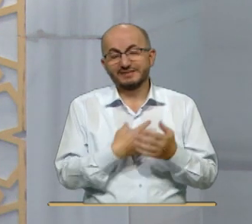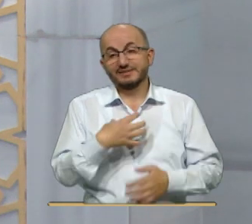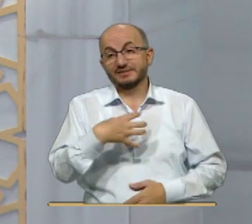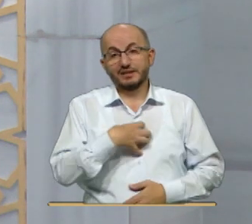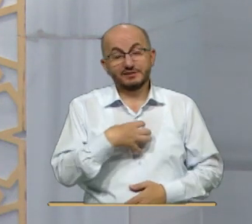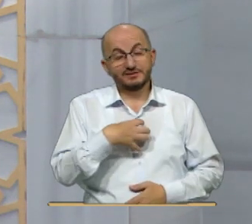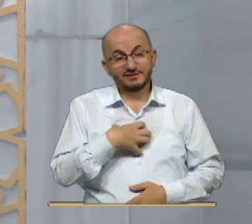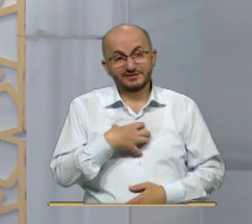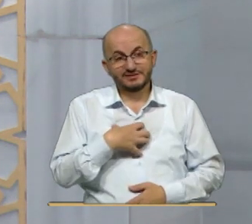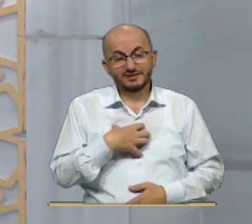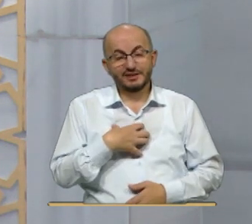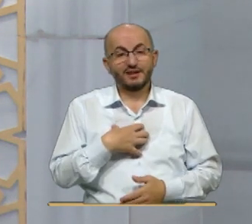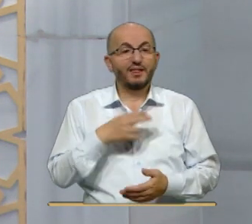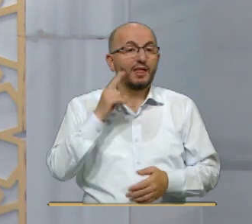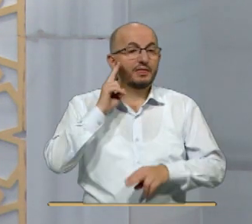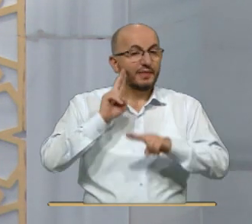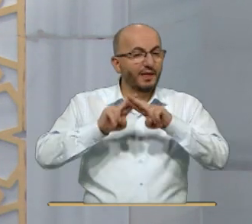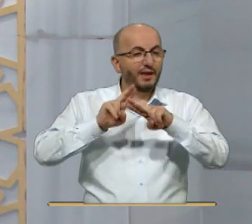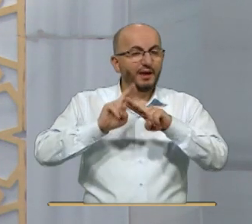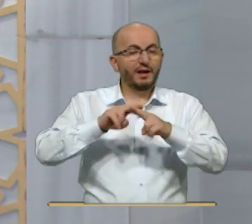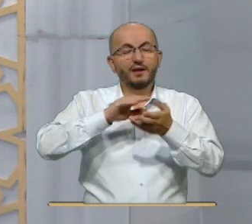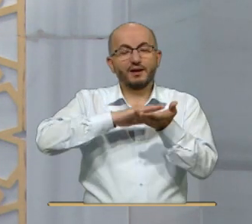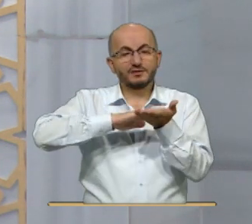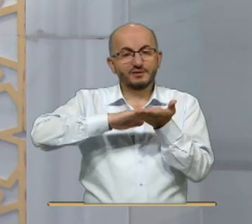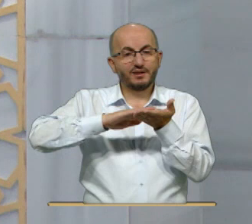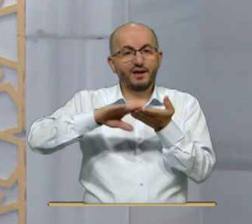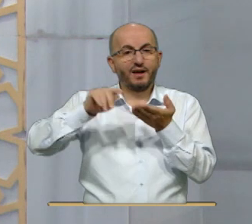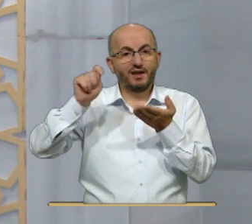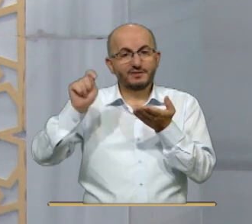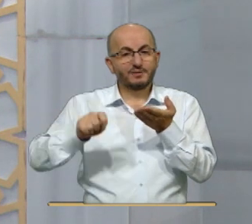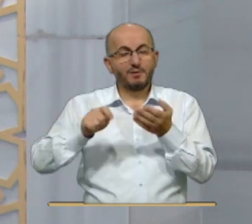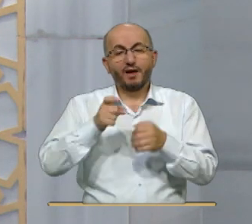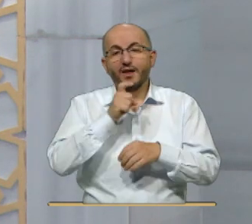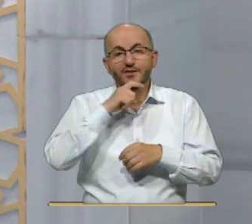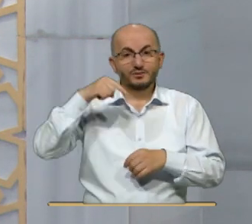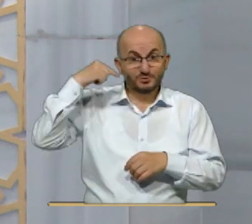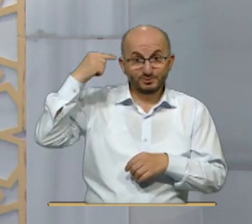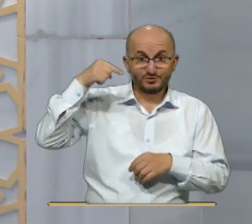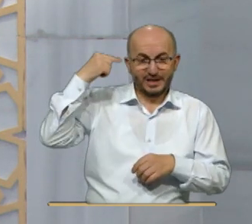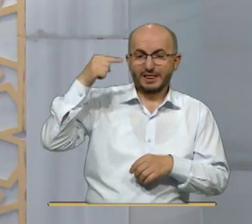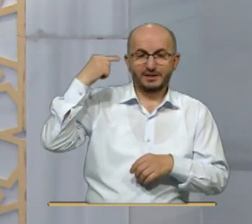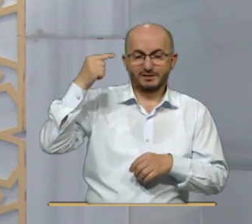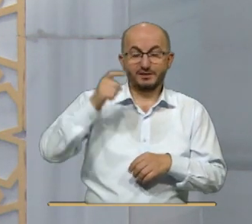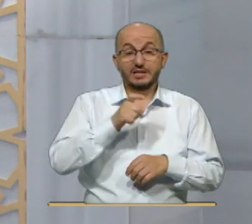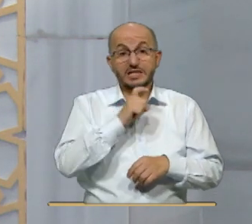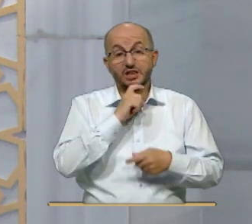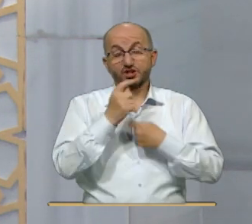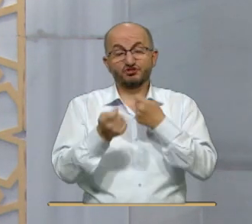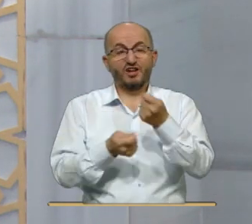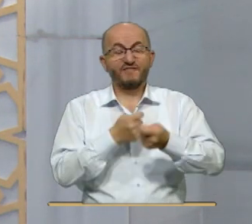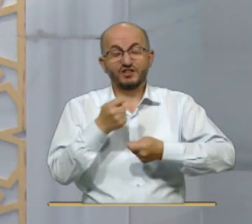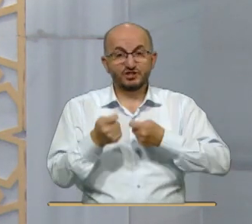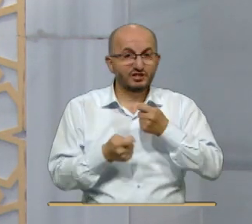kendisini terbiye etme, ıslah etme, yanlış düşüncelerini, yanlış